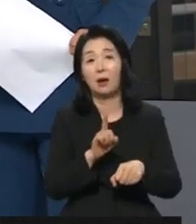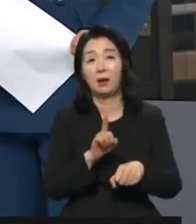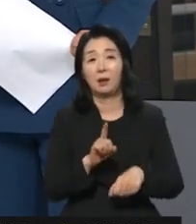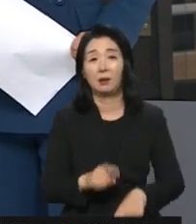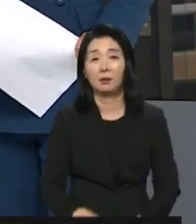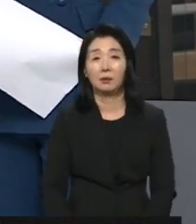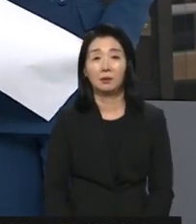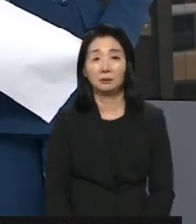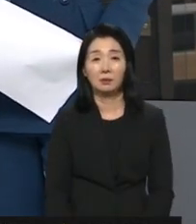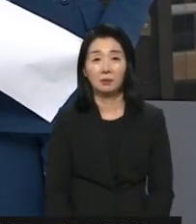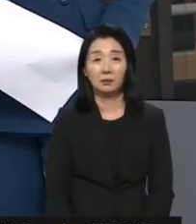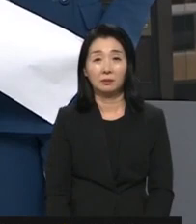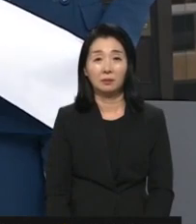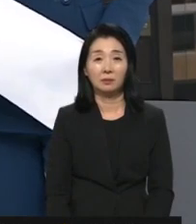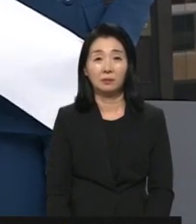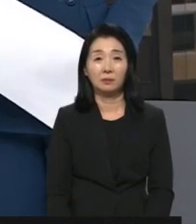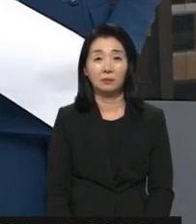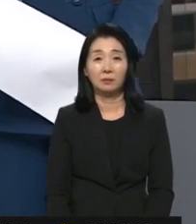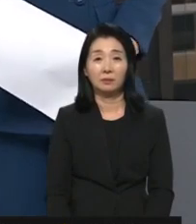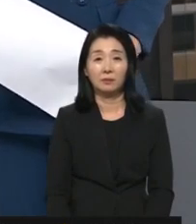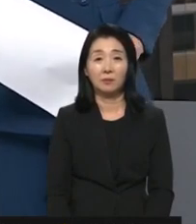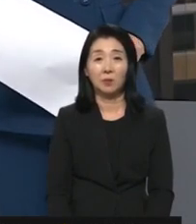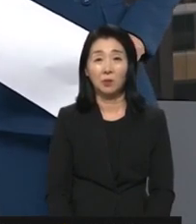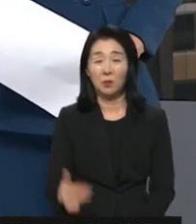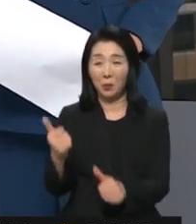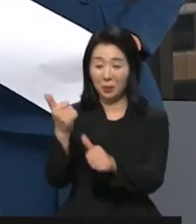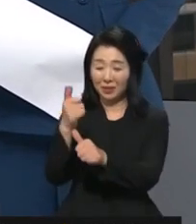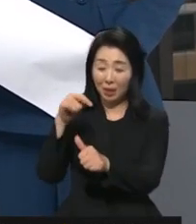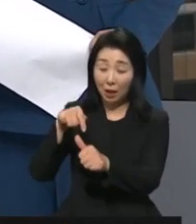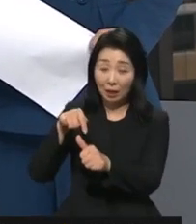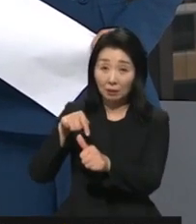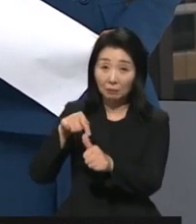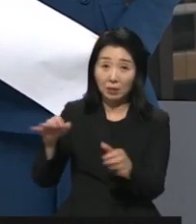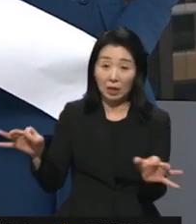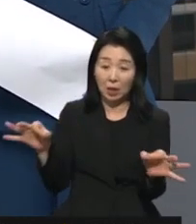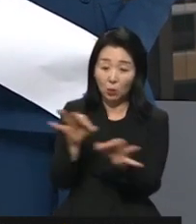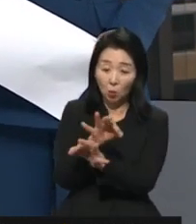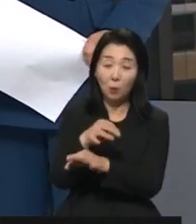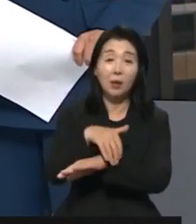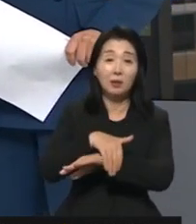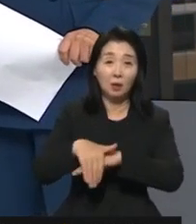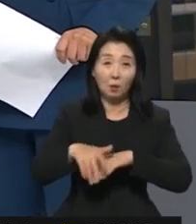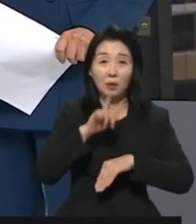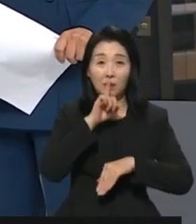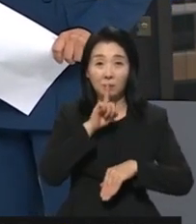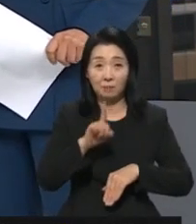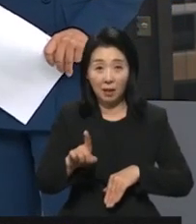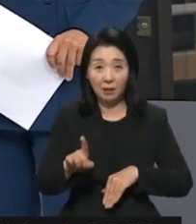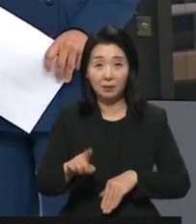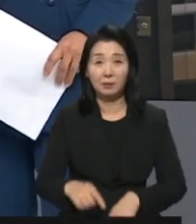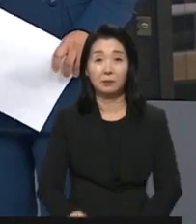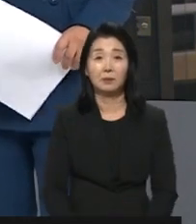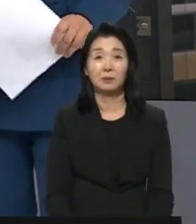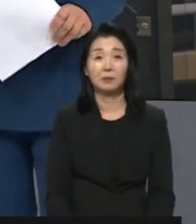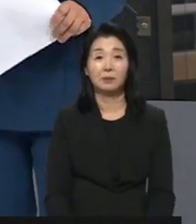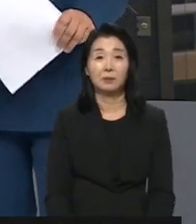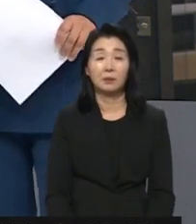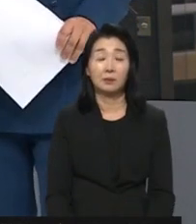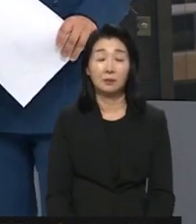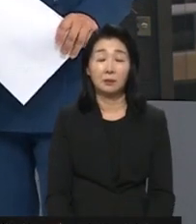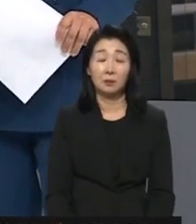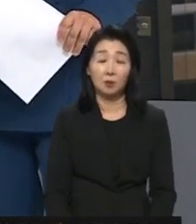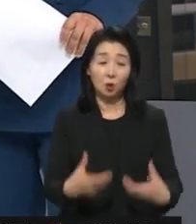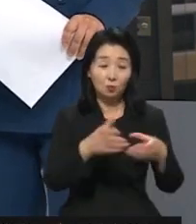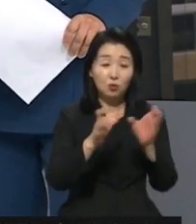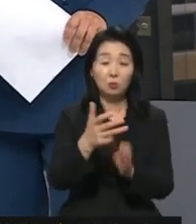풀이가 되는데요. 또 한편으로는 차관을 대폭 교체할 계획이라는 점도 대통령실이 밝히고 있습니다.